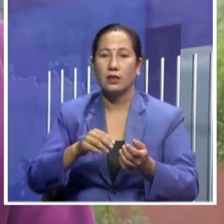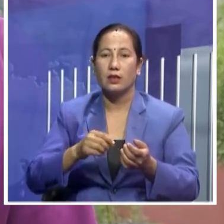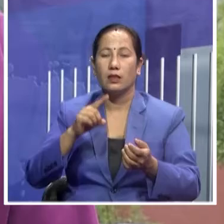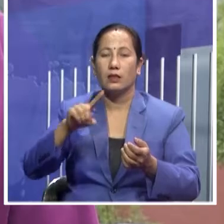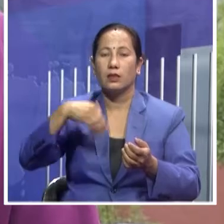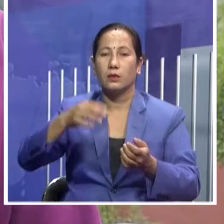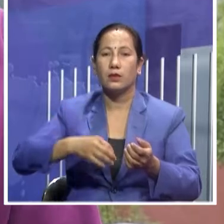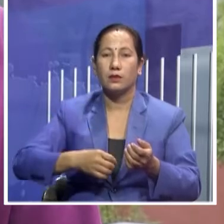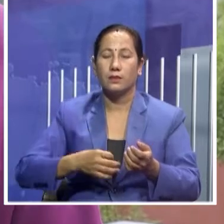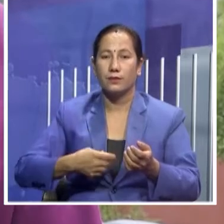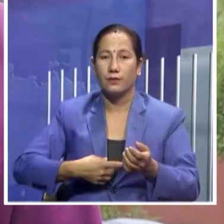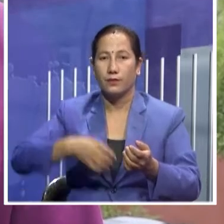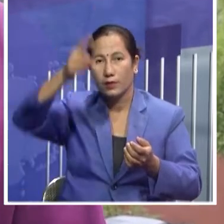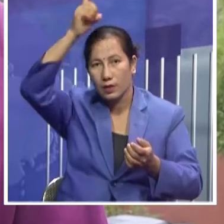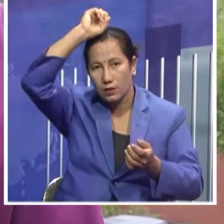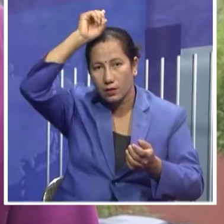हो। त्यही भएर